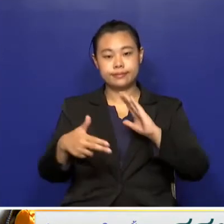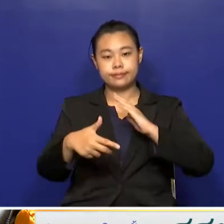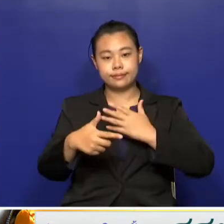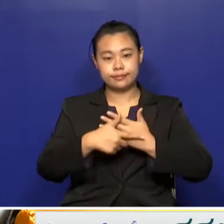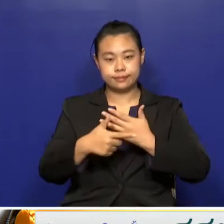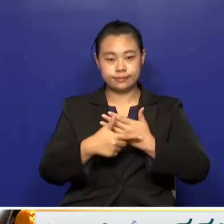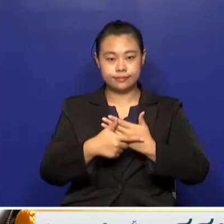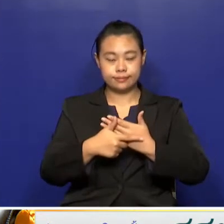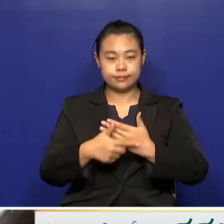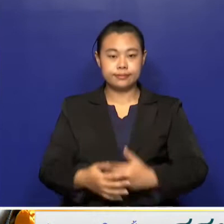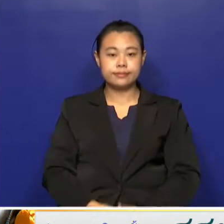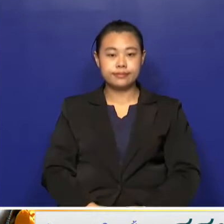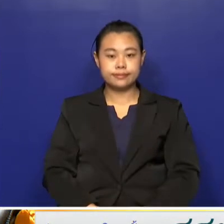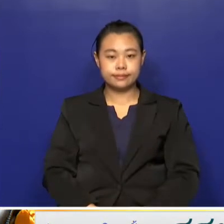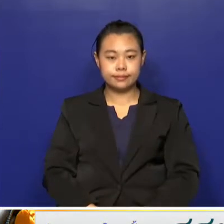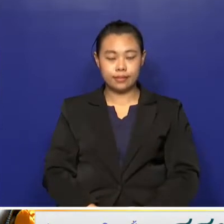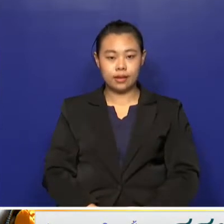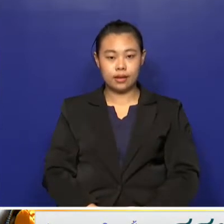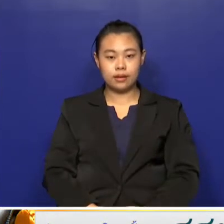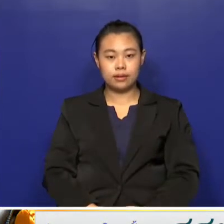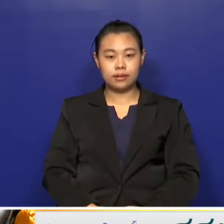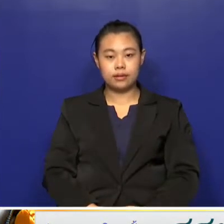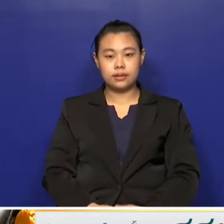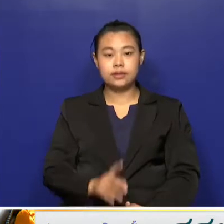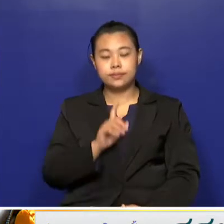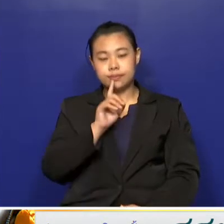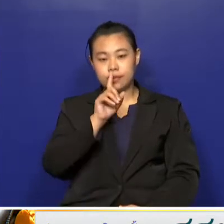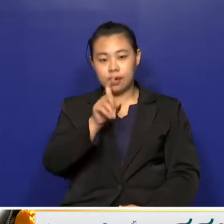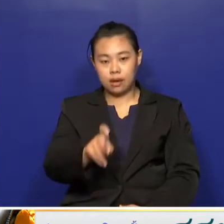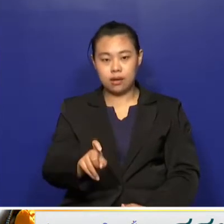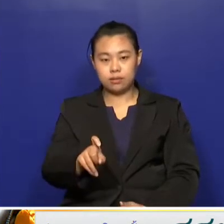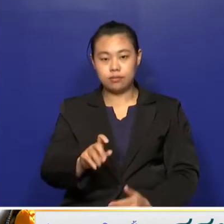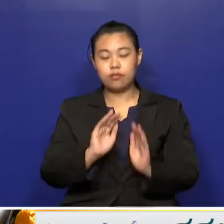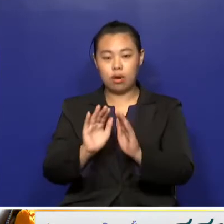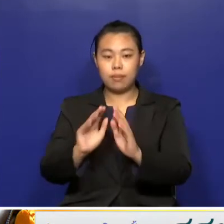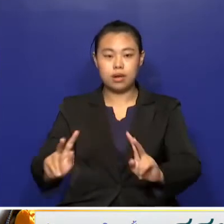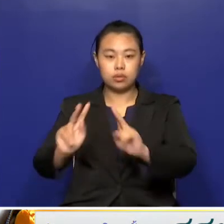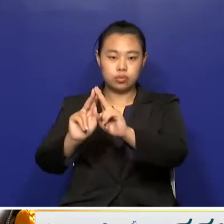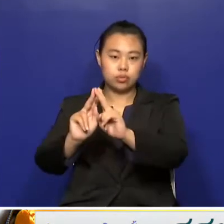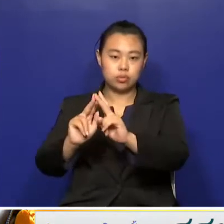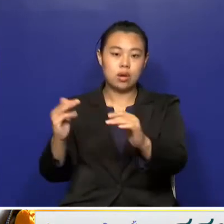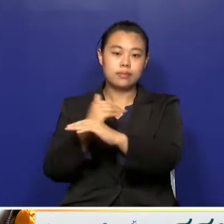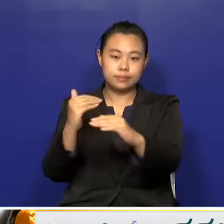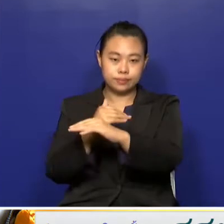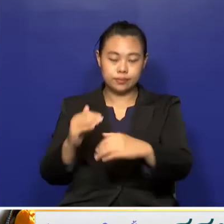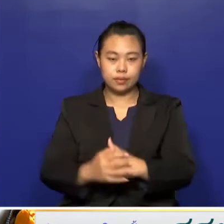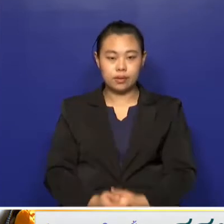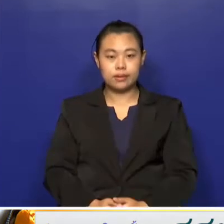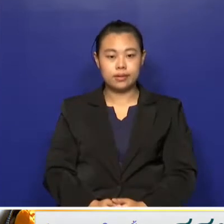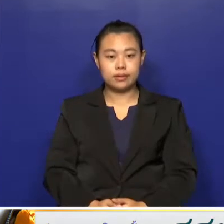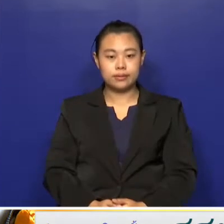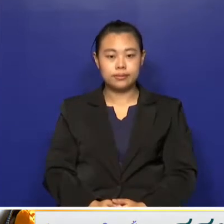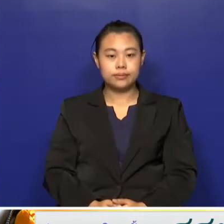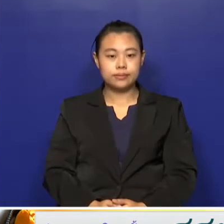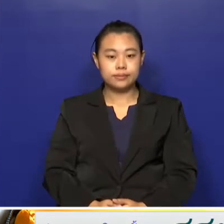ผ่านไปยังกระทรวงคมนาคมท่านประธานคะที่ฉันได้รับร้องเรียนจากพี่น้องหมู่1ถึงหมู่5ตำบลอ่าวนางอำเภอเมืองจังหวัด